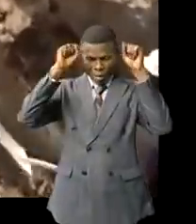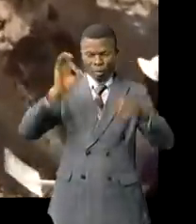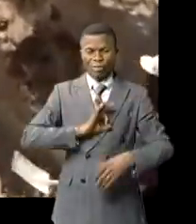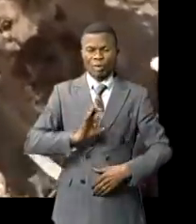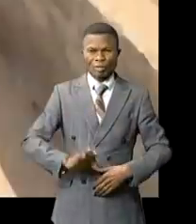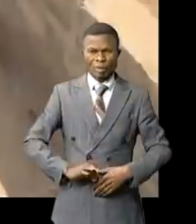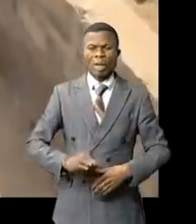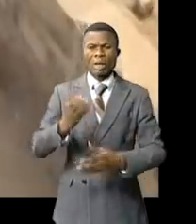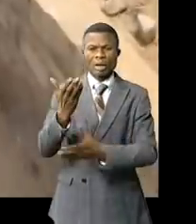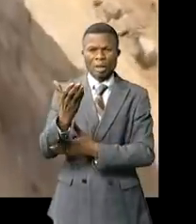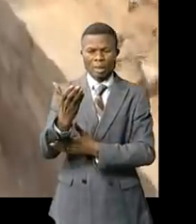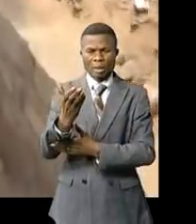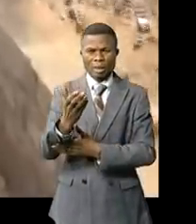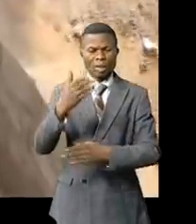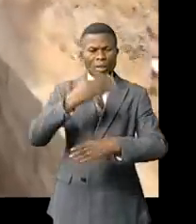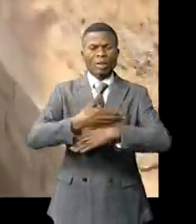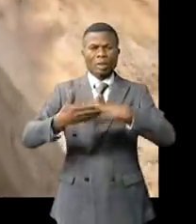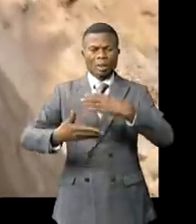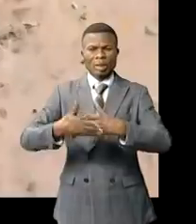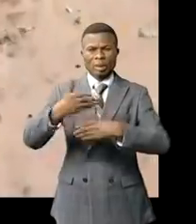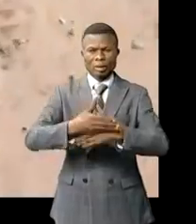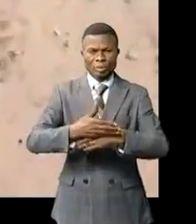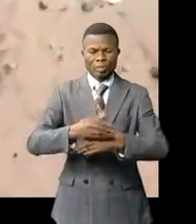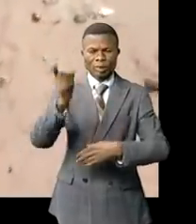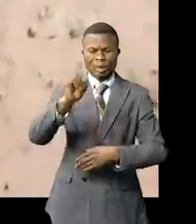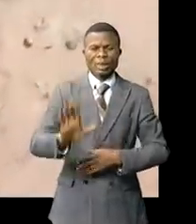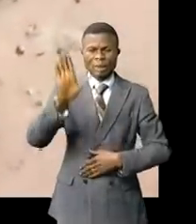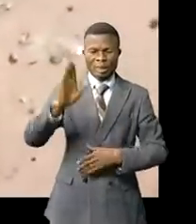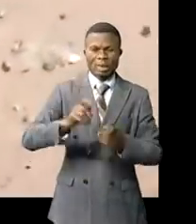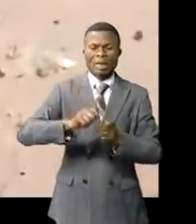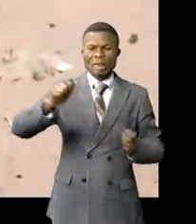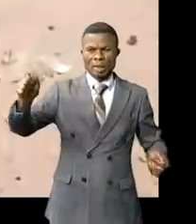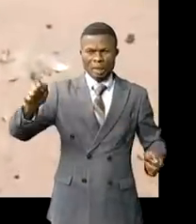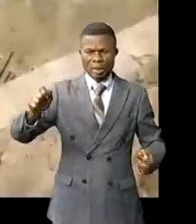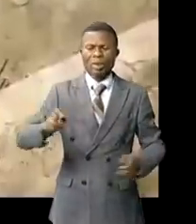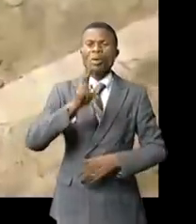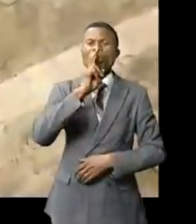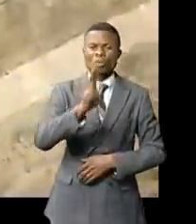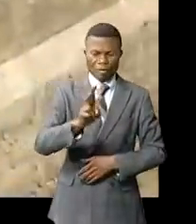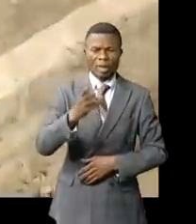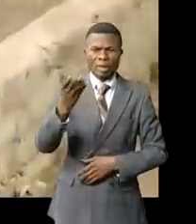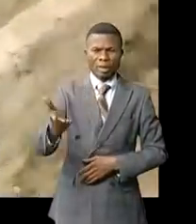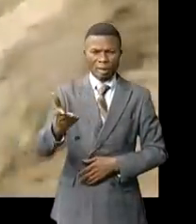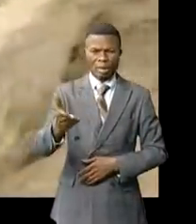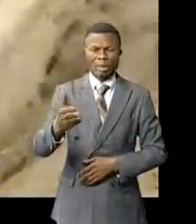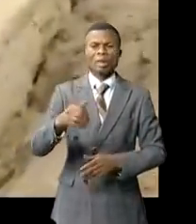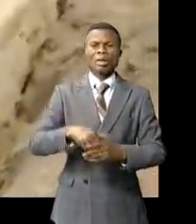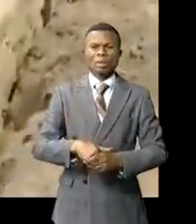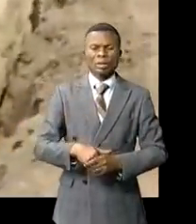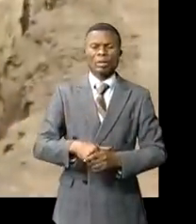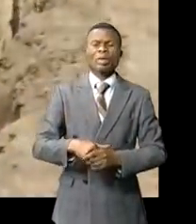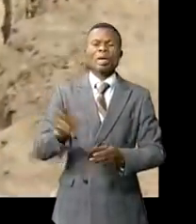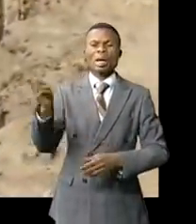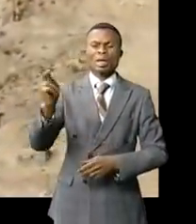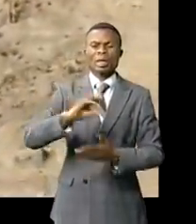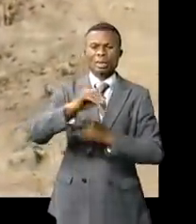Tshisekedi Tshilombo, consistant à la réhabilitation de 35 km de la voirie urbaine, est une réalité de réalité dans le chef-lieu de la province du Kasaï